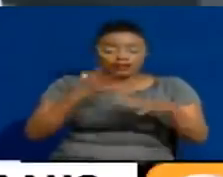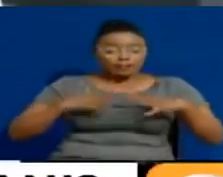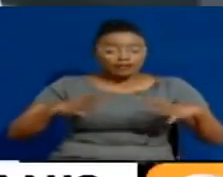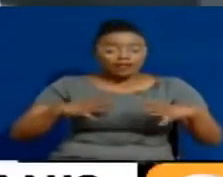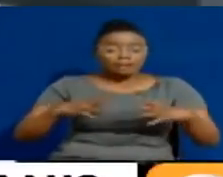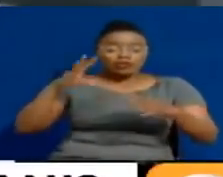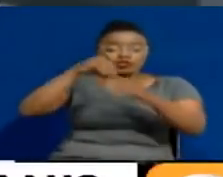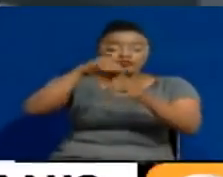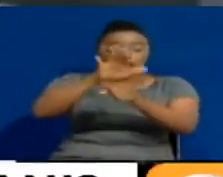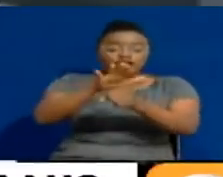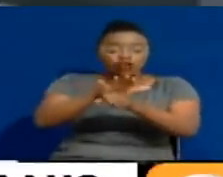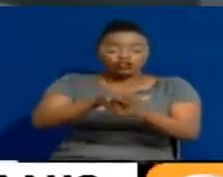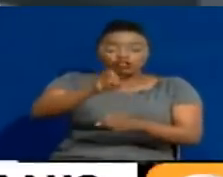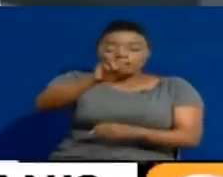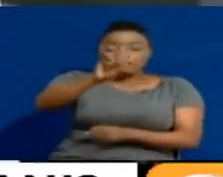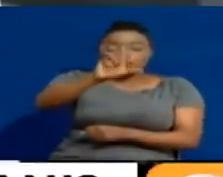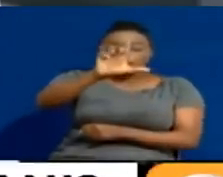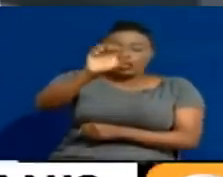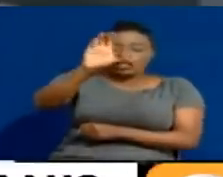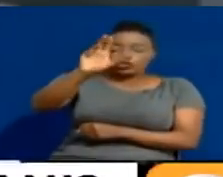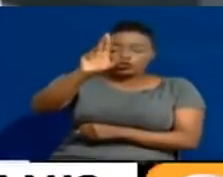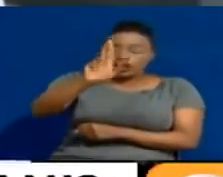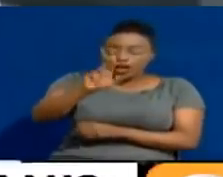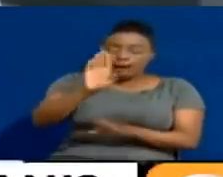people to invest so much in molecular biology,